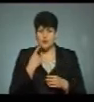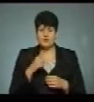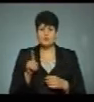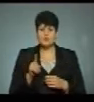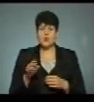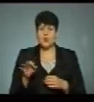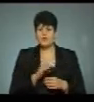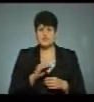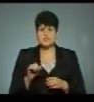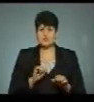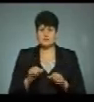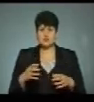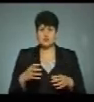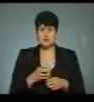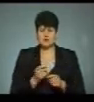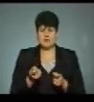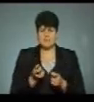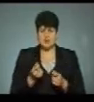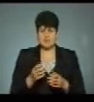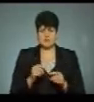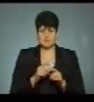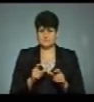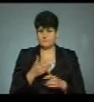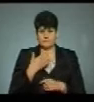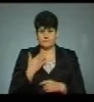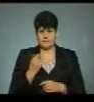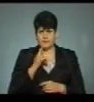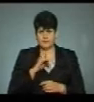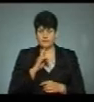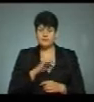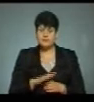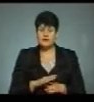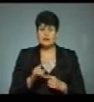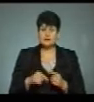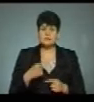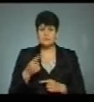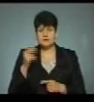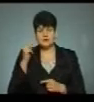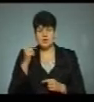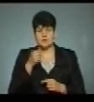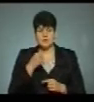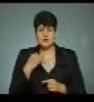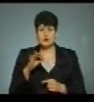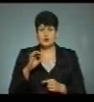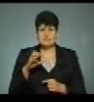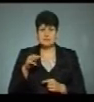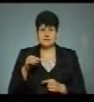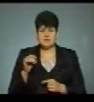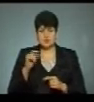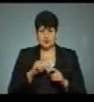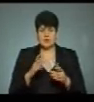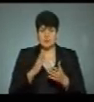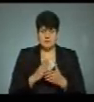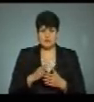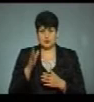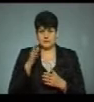офіційного розпорядження скорочувати малокомплектні школи поки що немає. За її словами, наступного навчального року Йосипівська школа матиме освітню